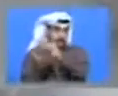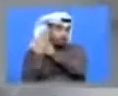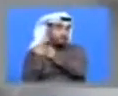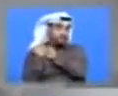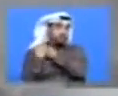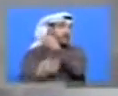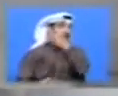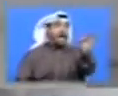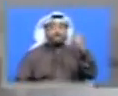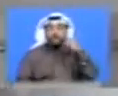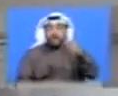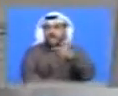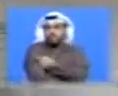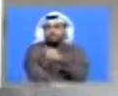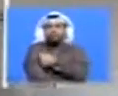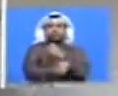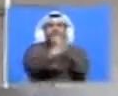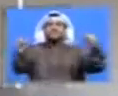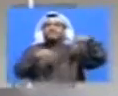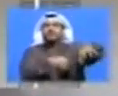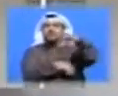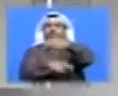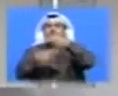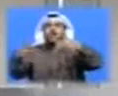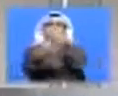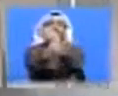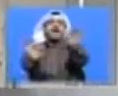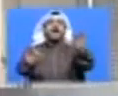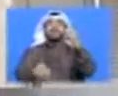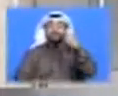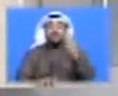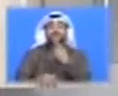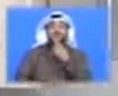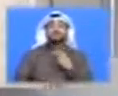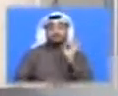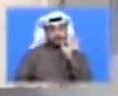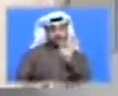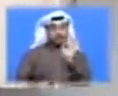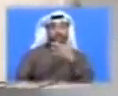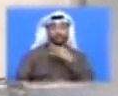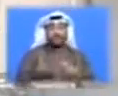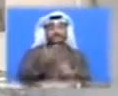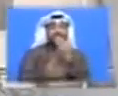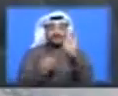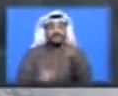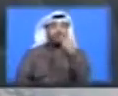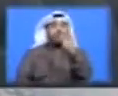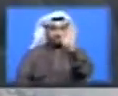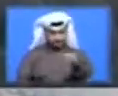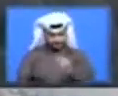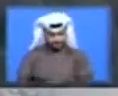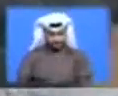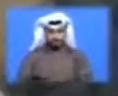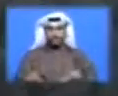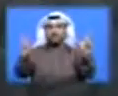الصحية اتجاه الأفراد ومواكبتها لأحدث العلاجات المتطورة في هذا الصدد.